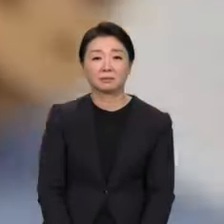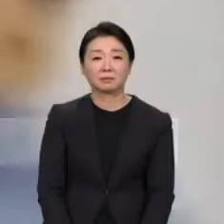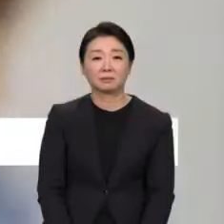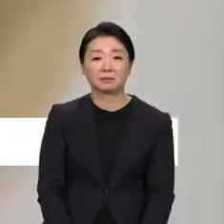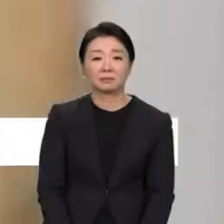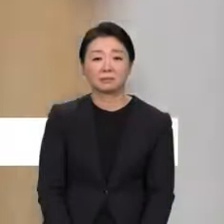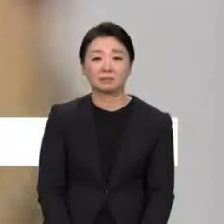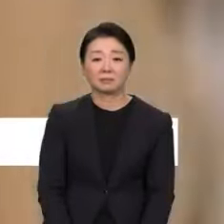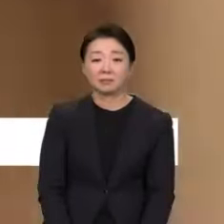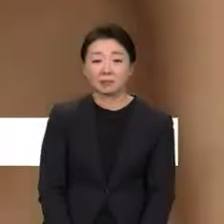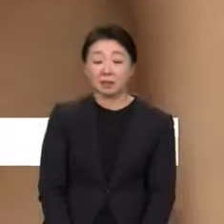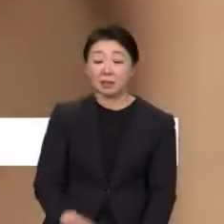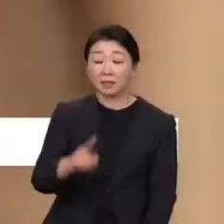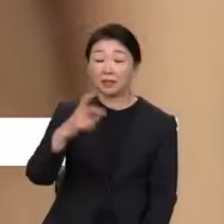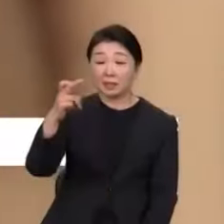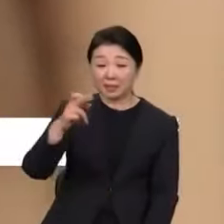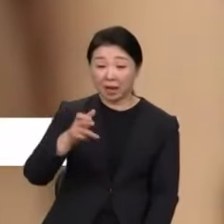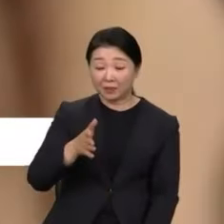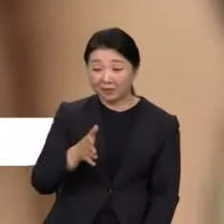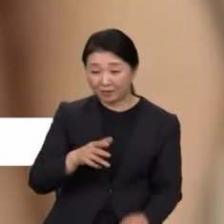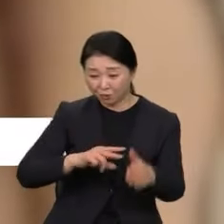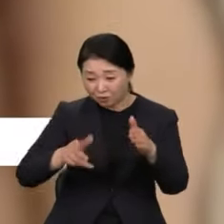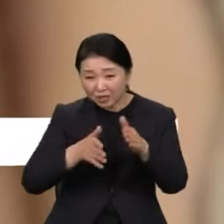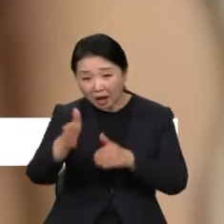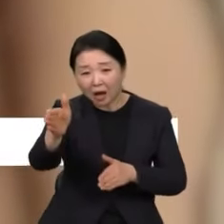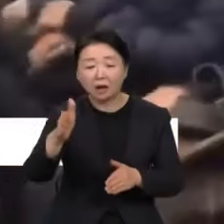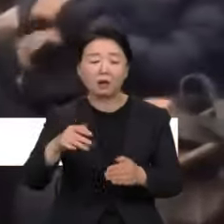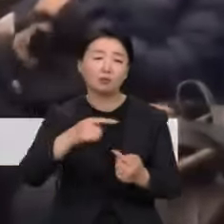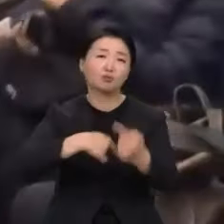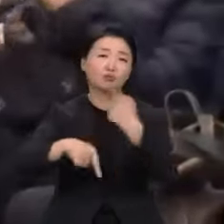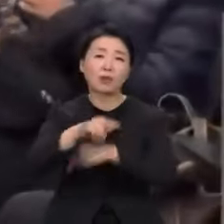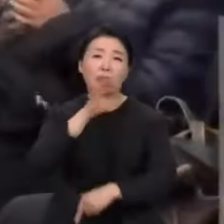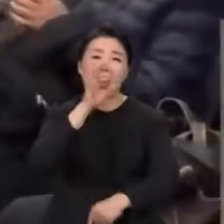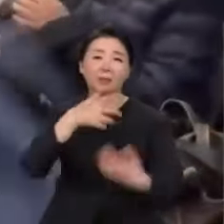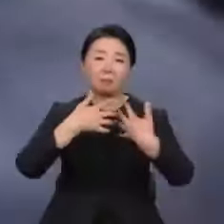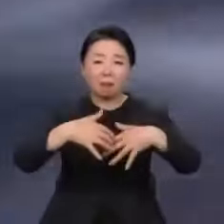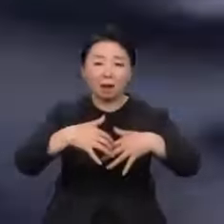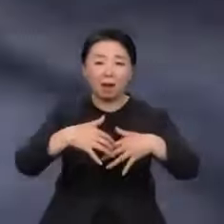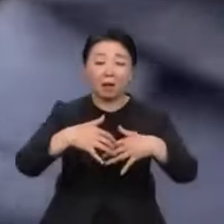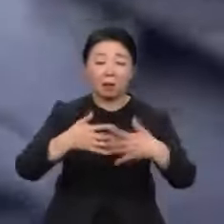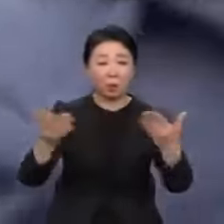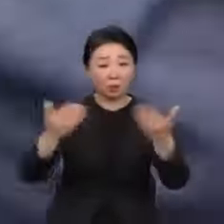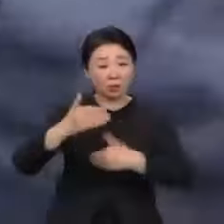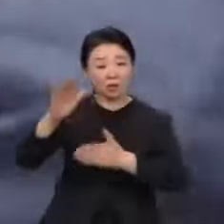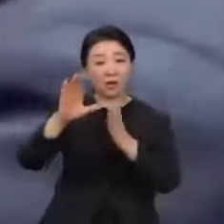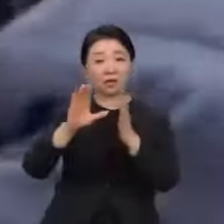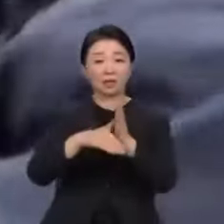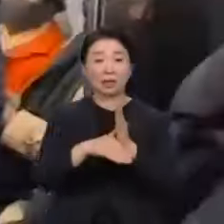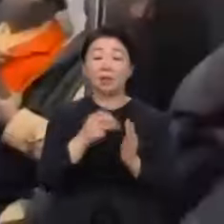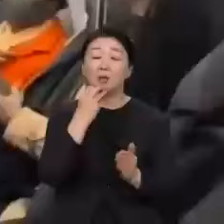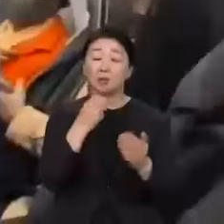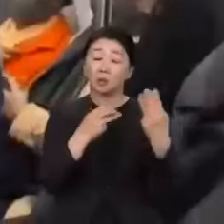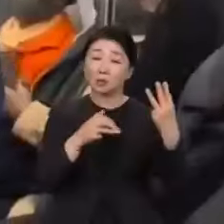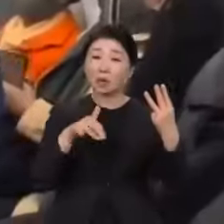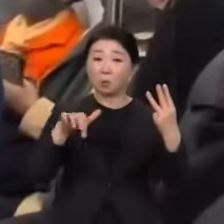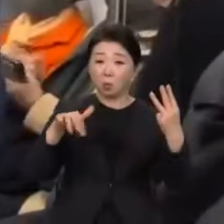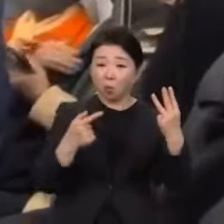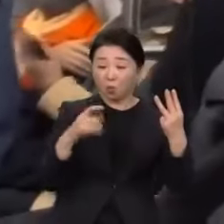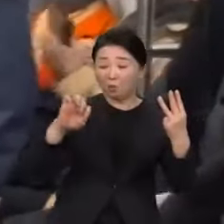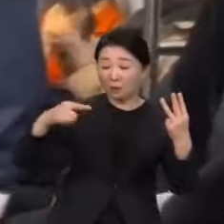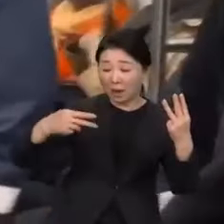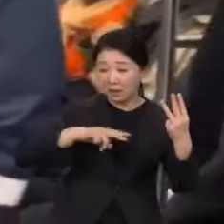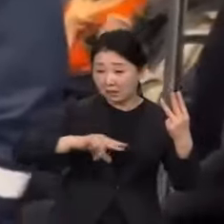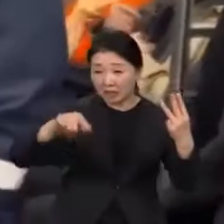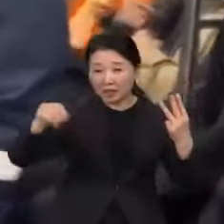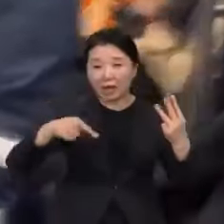일산선 구간으로 운행이 불가능한 일정이 있습니다. 오늘 출근길 서울 3호선 구파발역에 들어서는